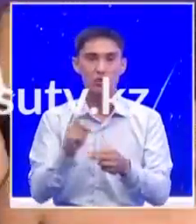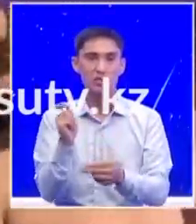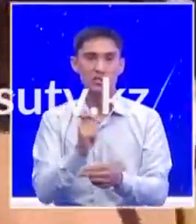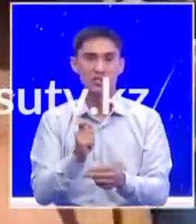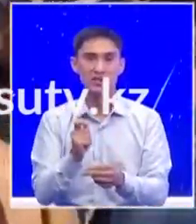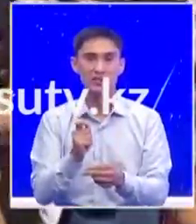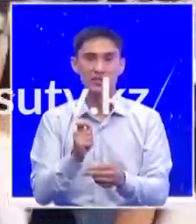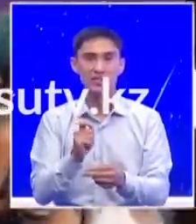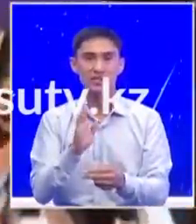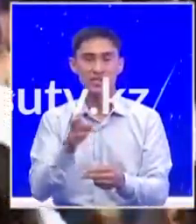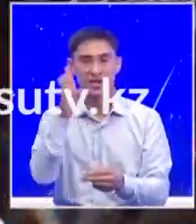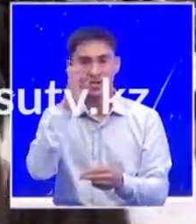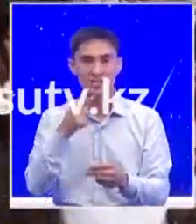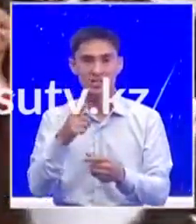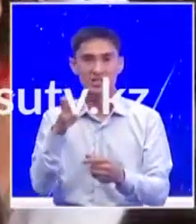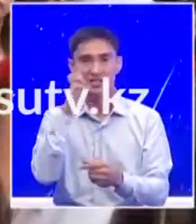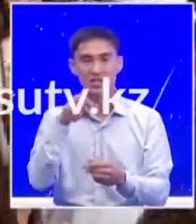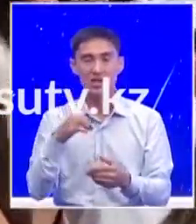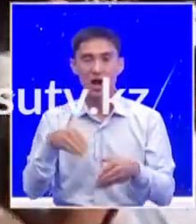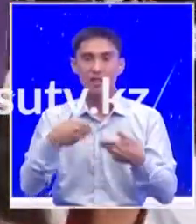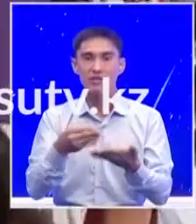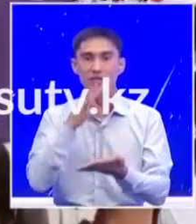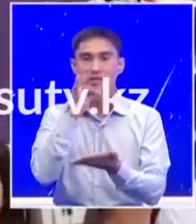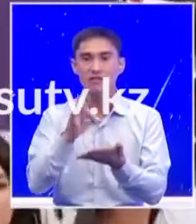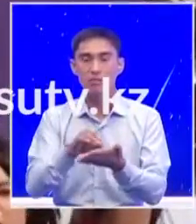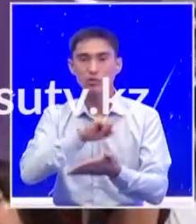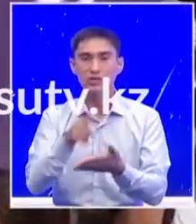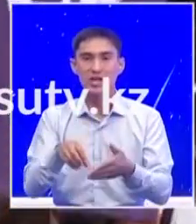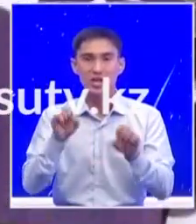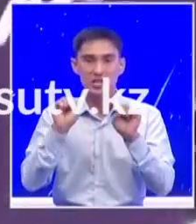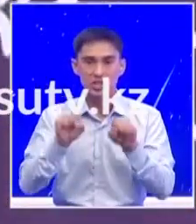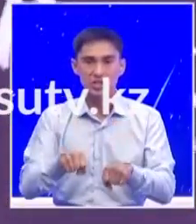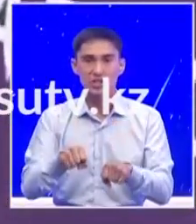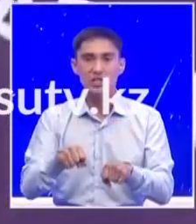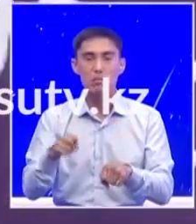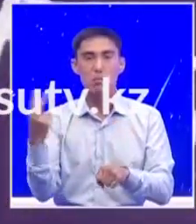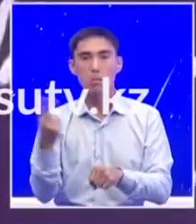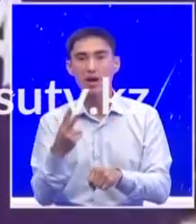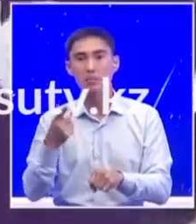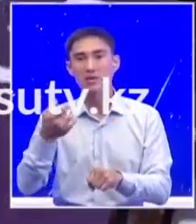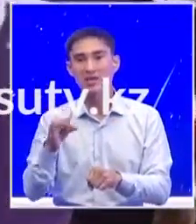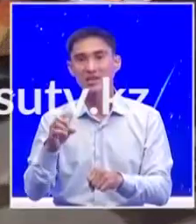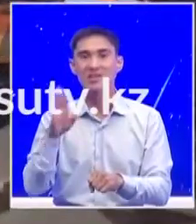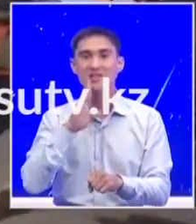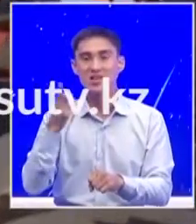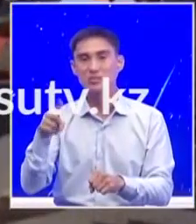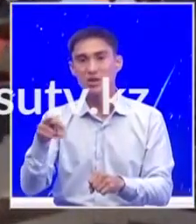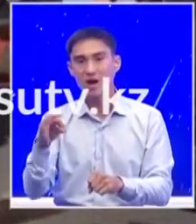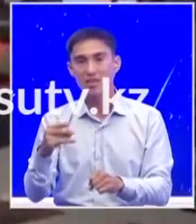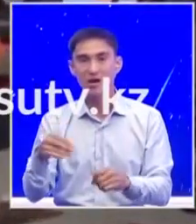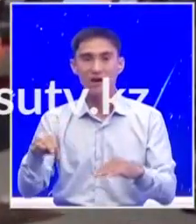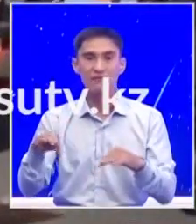воскресенье? Граждане страны призваны ответить на вопрос, разрешить ли парам геев и лесбиянок официально регистрировать брак со